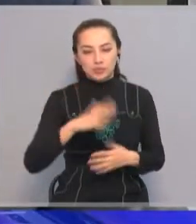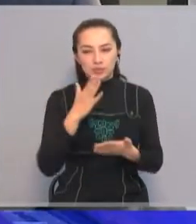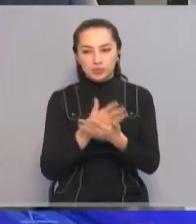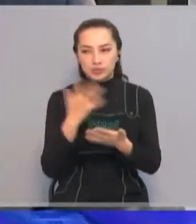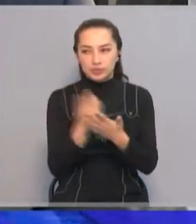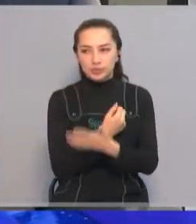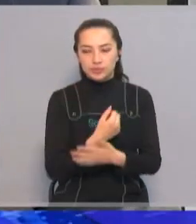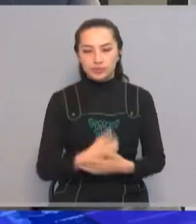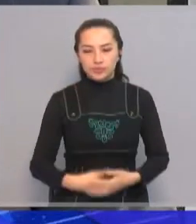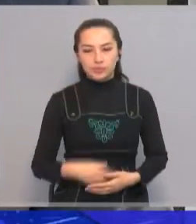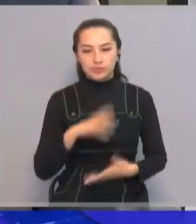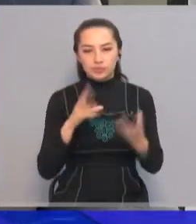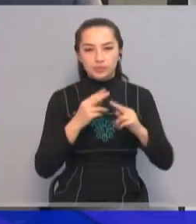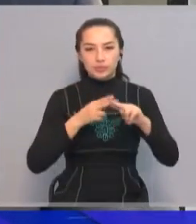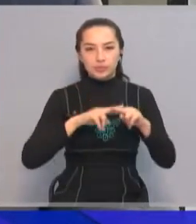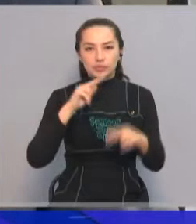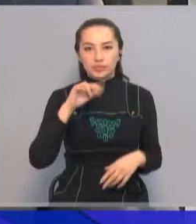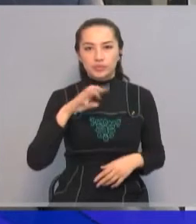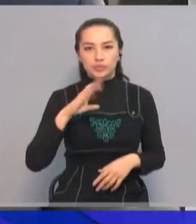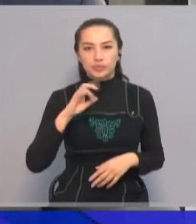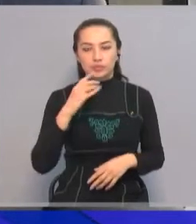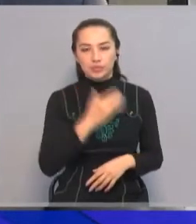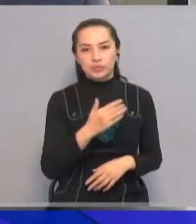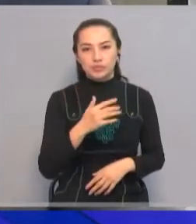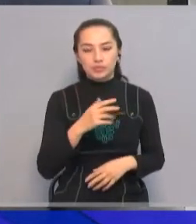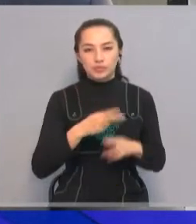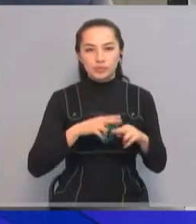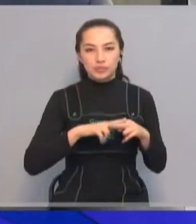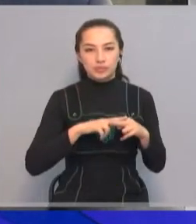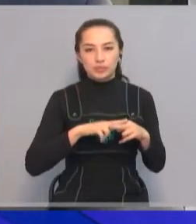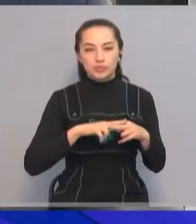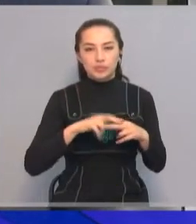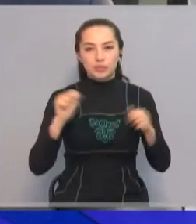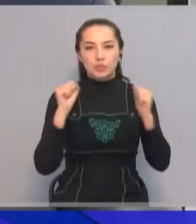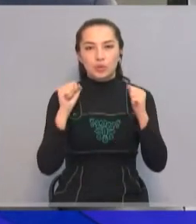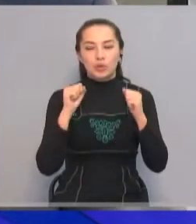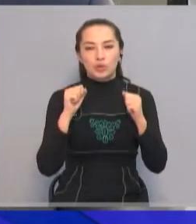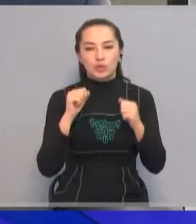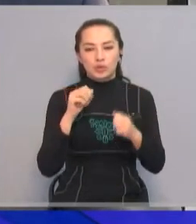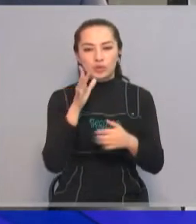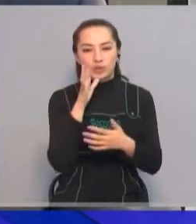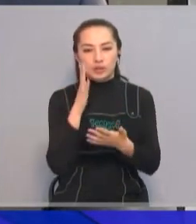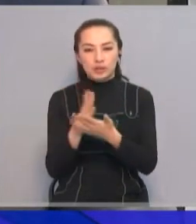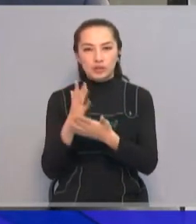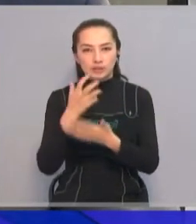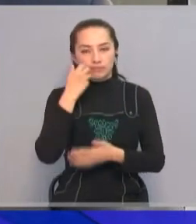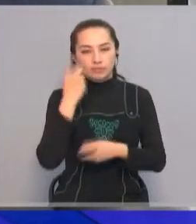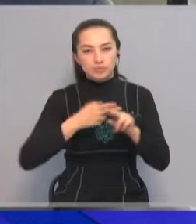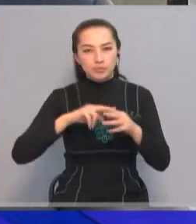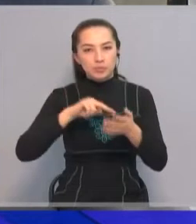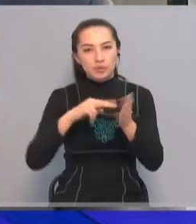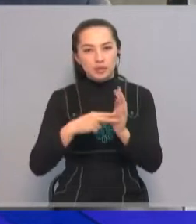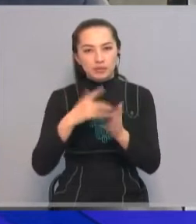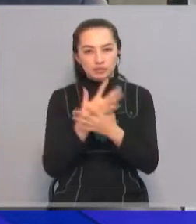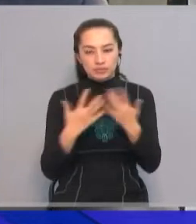атқан жағдайы бар. Біздің чемпиондарды алдағы уақытта өздері кішкене спорттан қолдары босап, қазіргі өздерінің алдарында жоспарлары